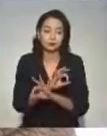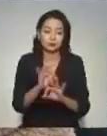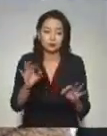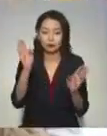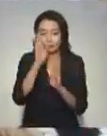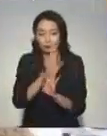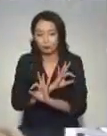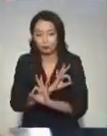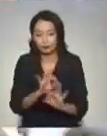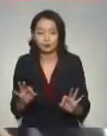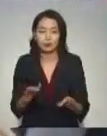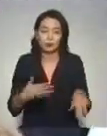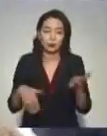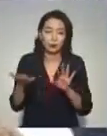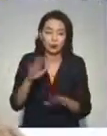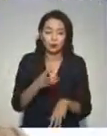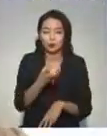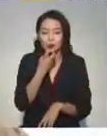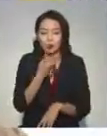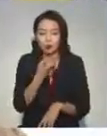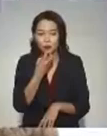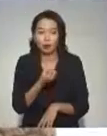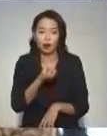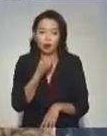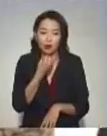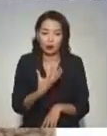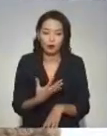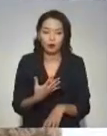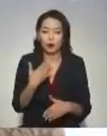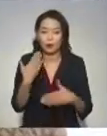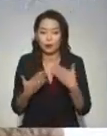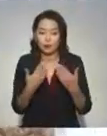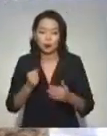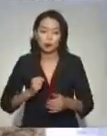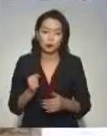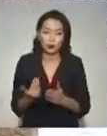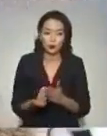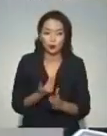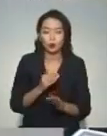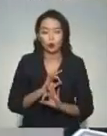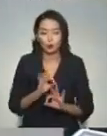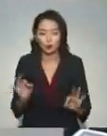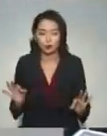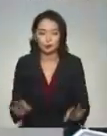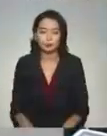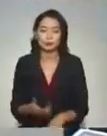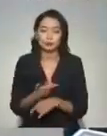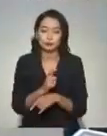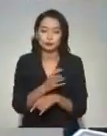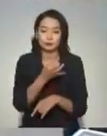атмосфера классная. Тут есть горы, тепло, хорошо. Общение, новые друзья, круто. Очень